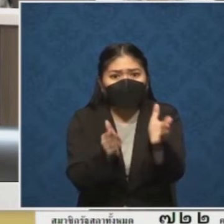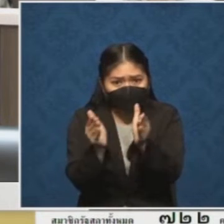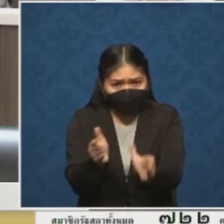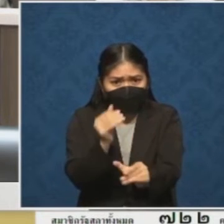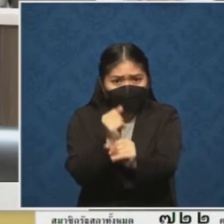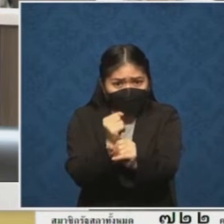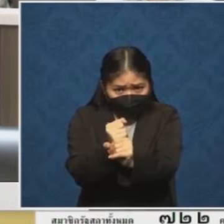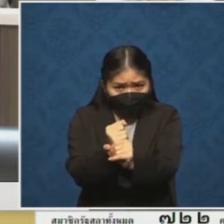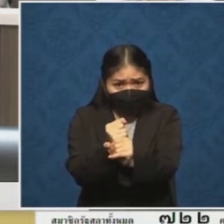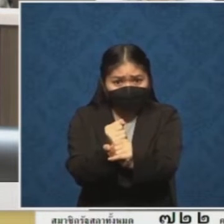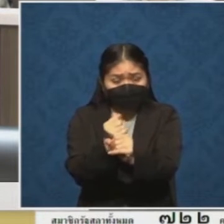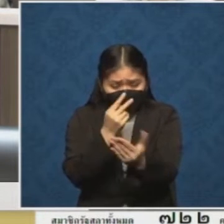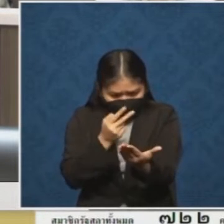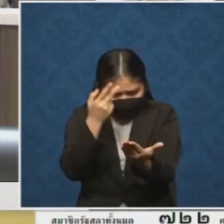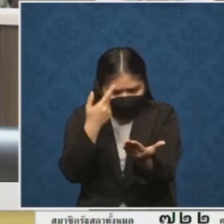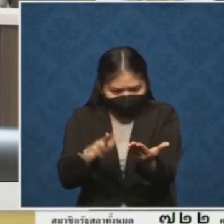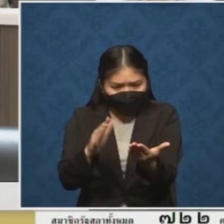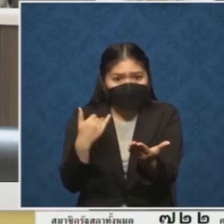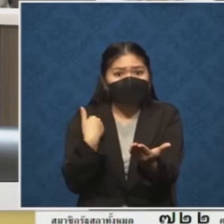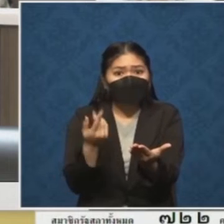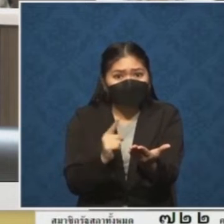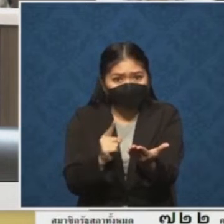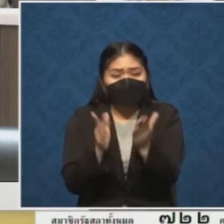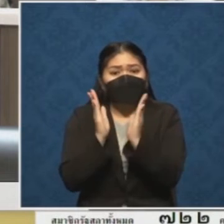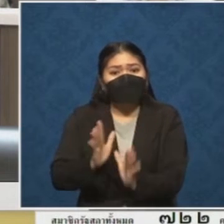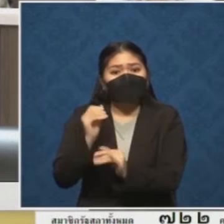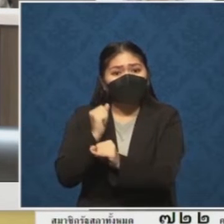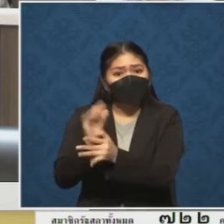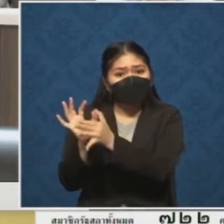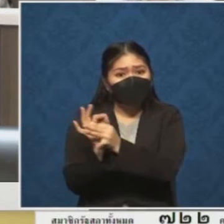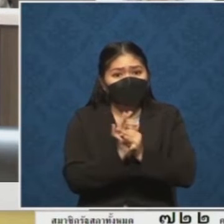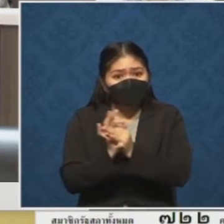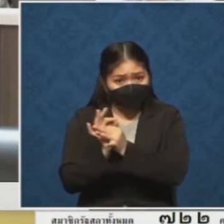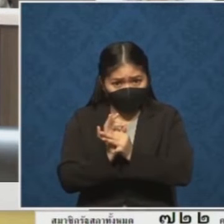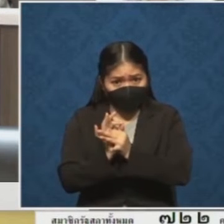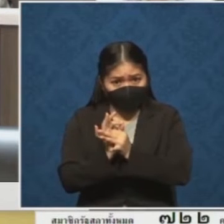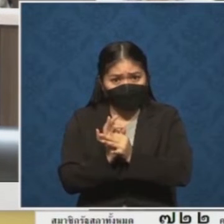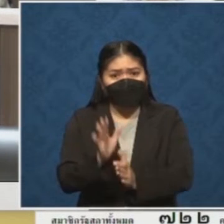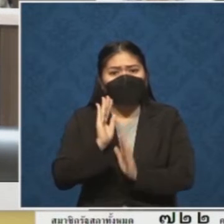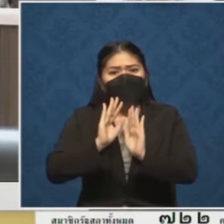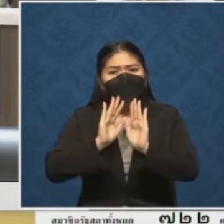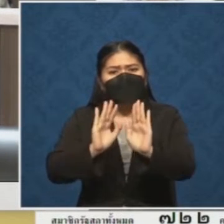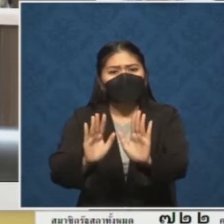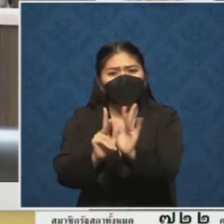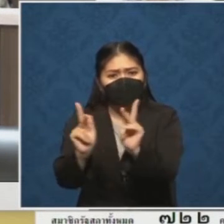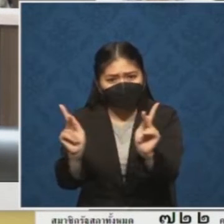นี่นะครับและก็ผู้มีส่วนเกี่ยวข้องผมก็เลยอยากฝากกรรมาธิ